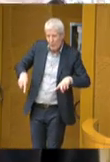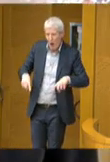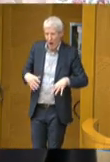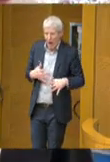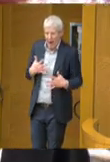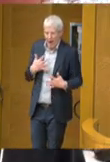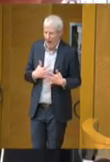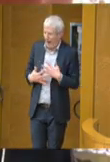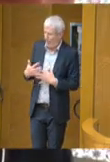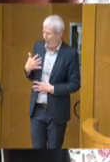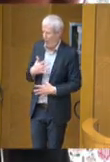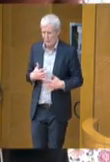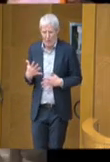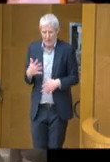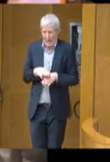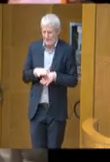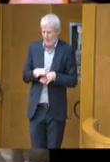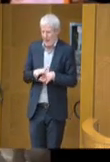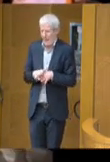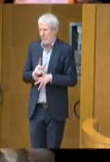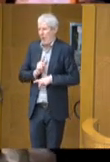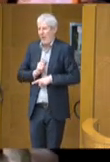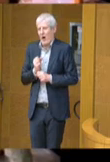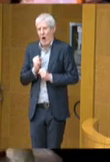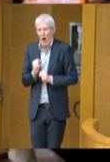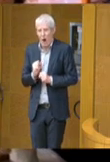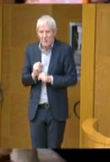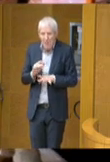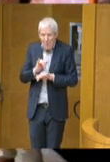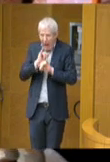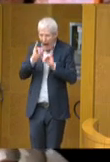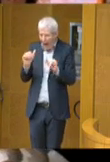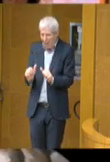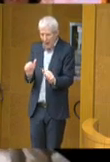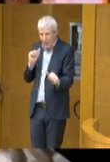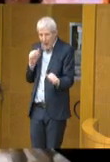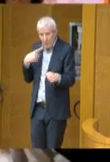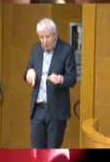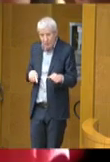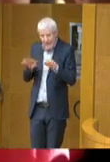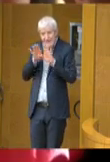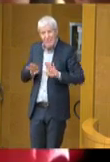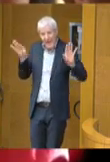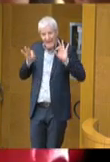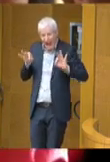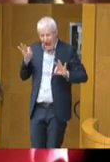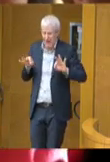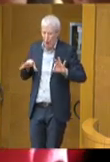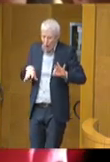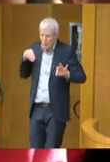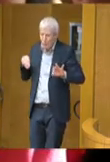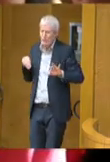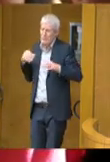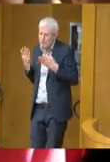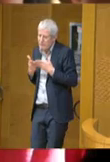stato emozionante vivere una tale esperienza. Mai avremmo immaginato che quello spettacolo, nato